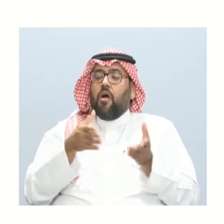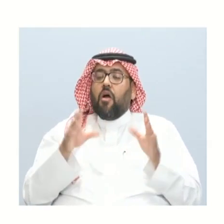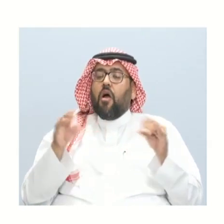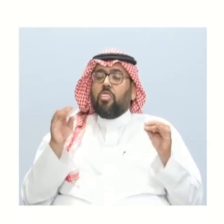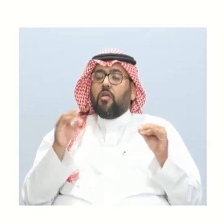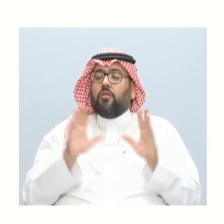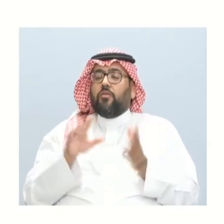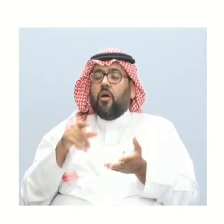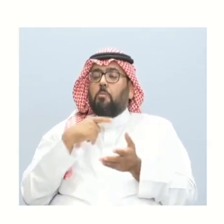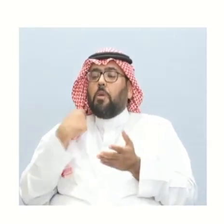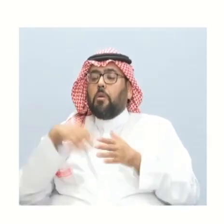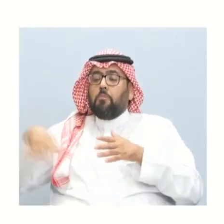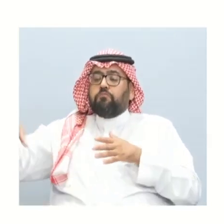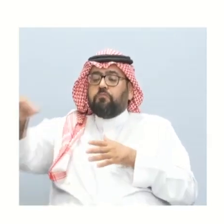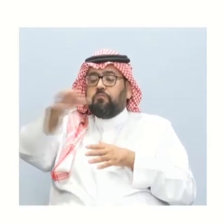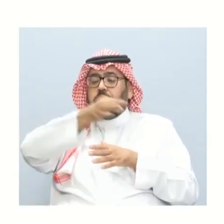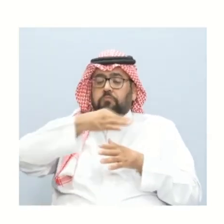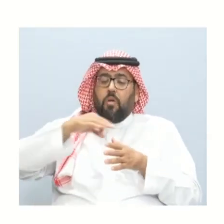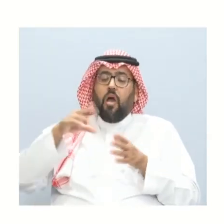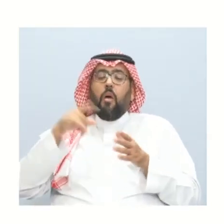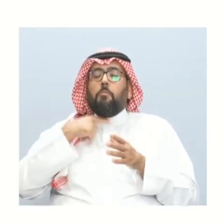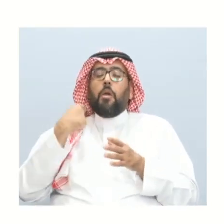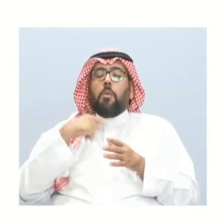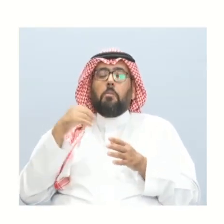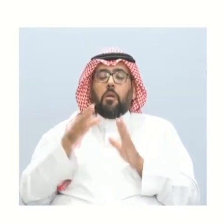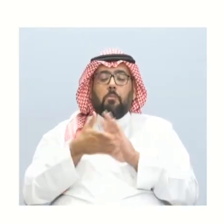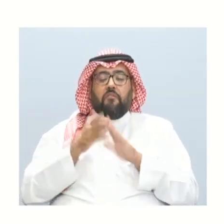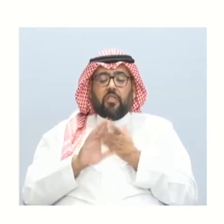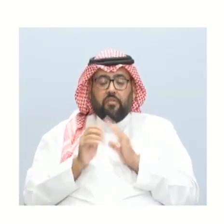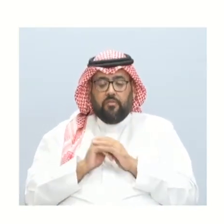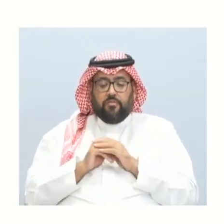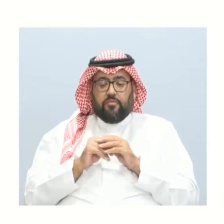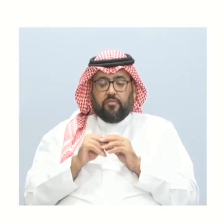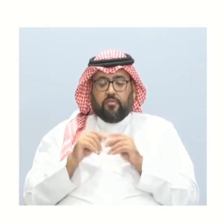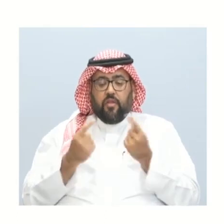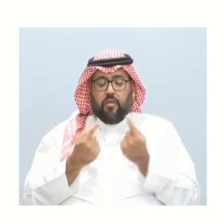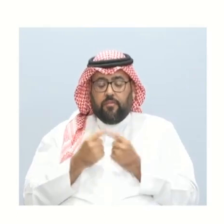بحدائقها التي تنتشر في كل مكان